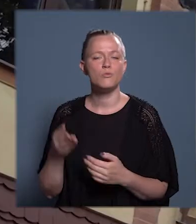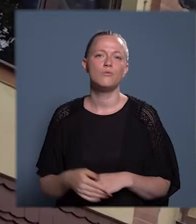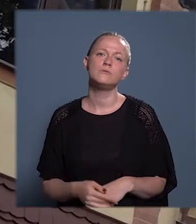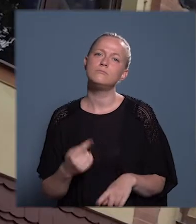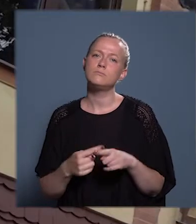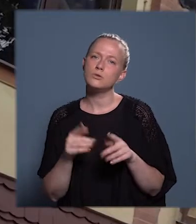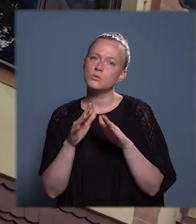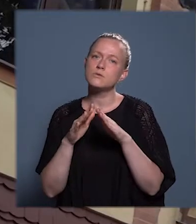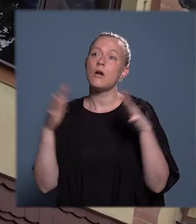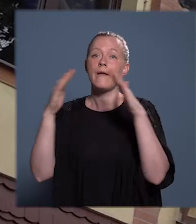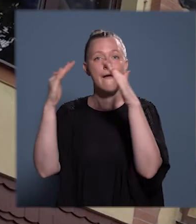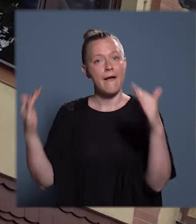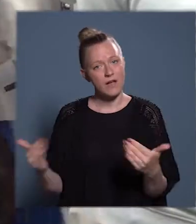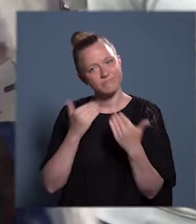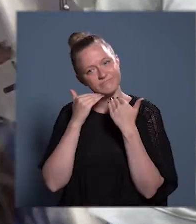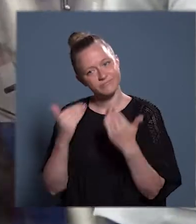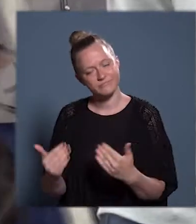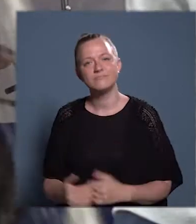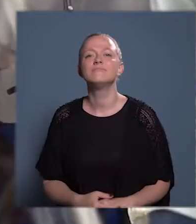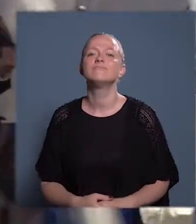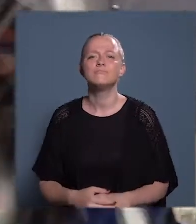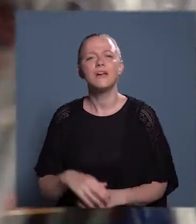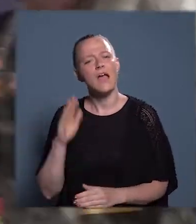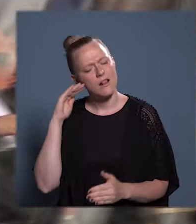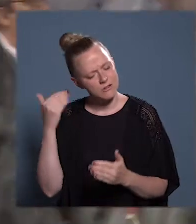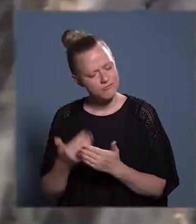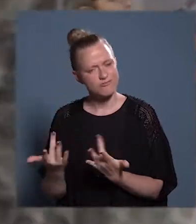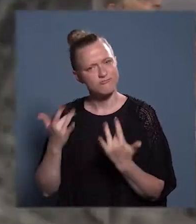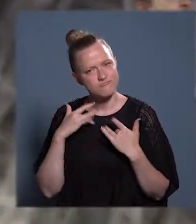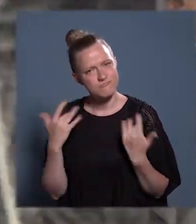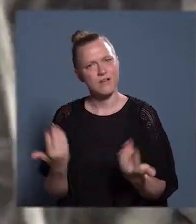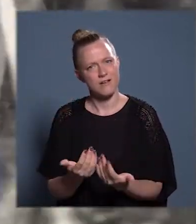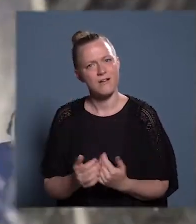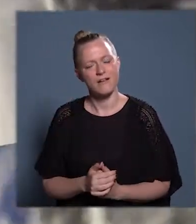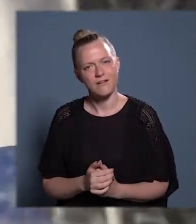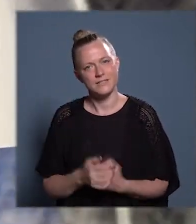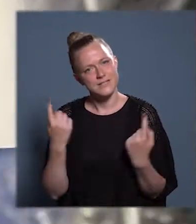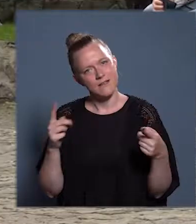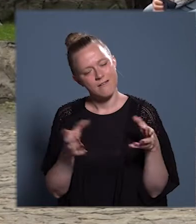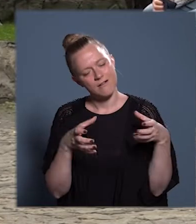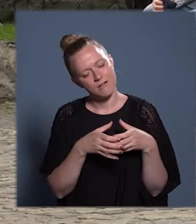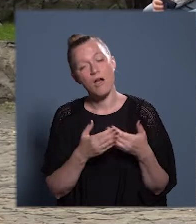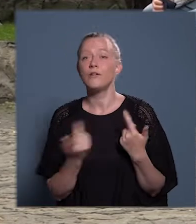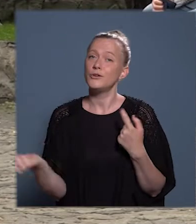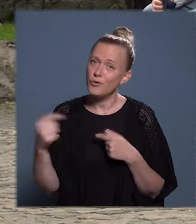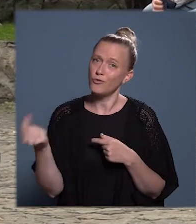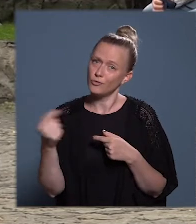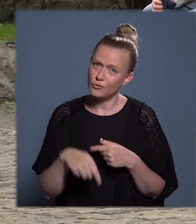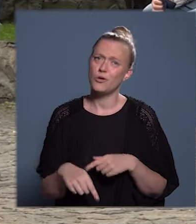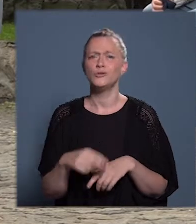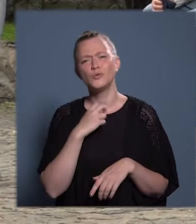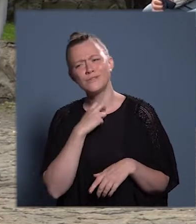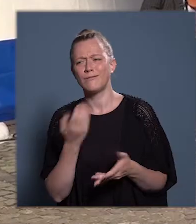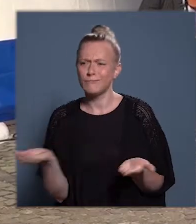háznak, a nagyháznak köszönet, hogy elismerő szavakkal éltetik, méltatják a zenekart, hogy jöjjünk muzsikálni, gyuszikán